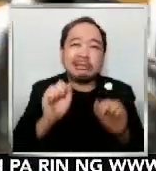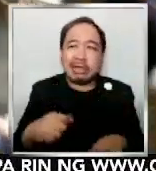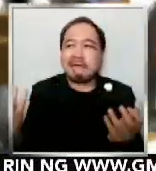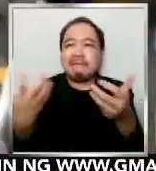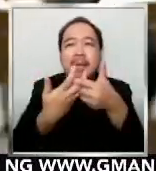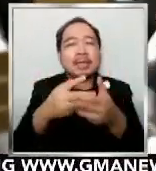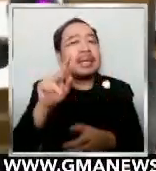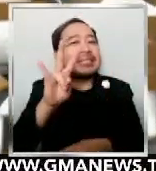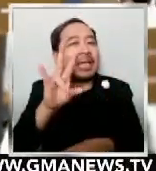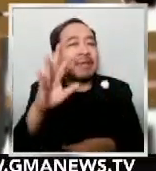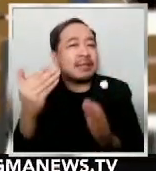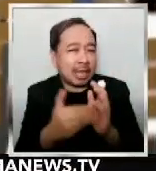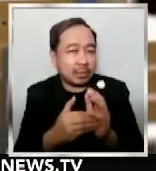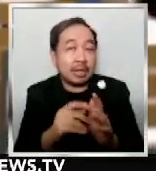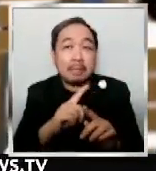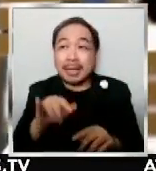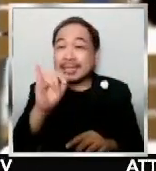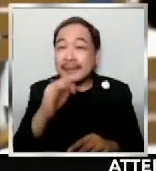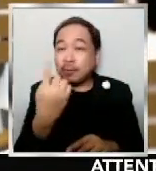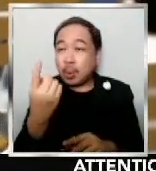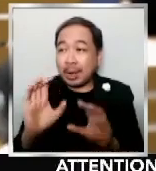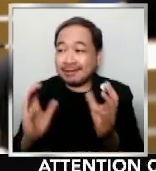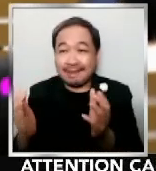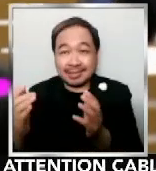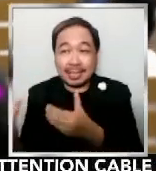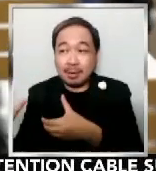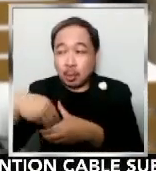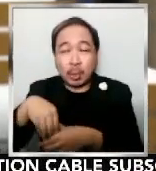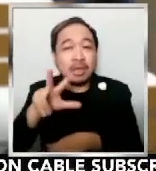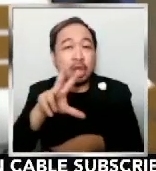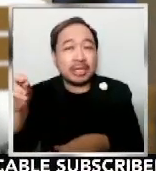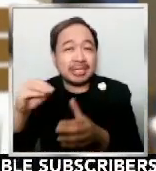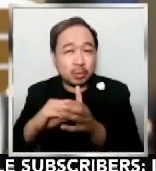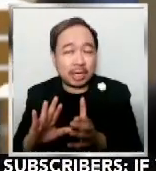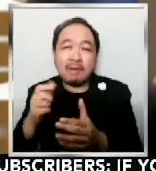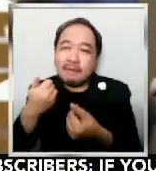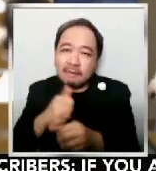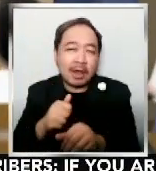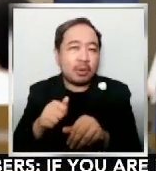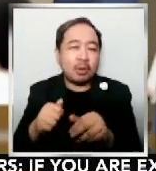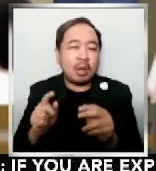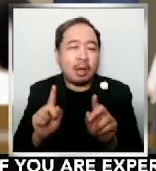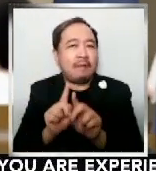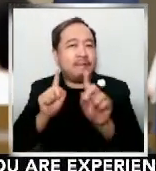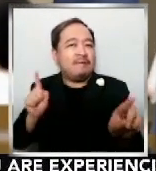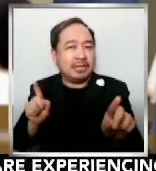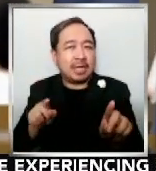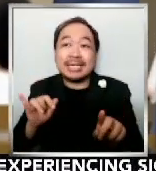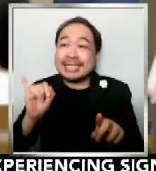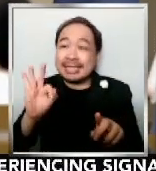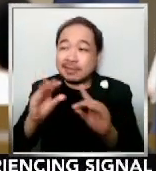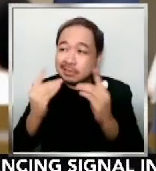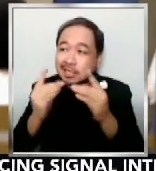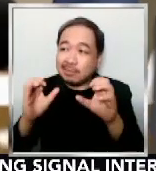Pero kung 30 students lang sa isang klase, alinsunod sa physical distancing kapag ipatupad na ang utos ng DepEd na full